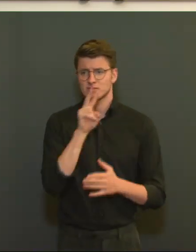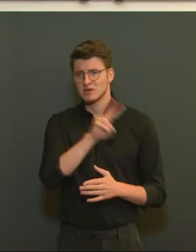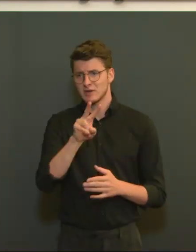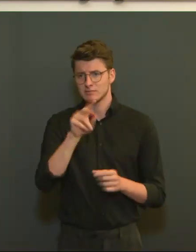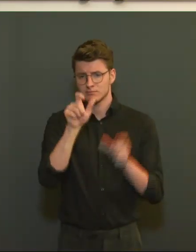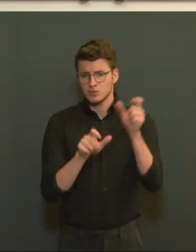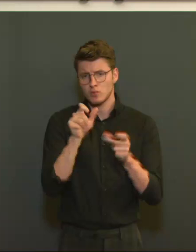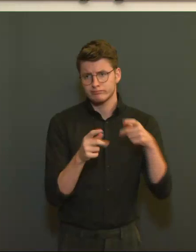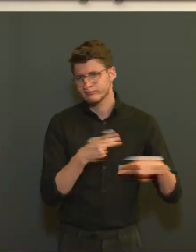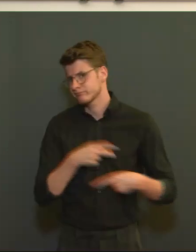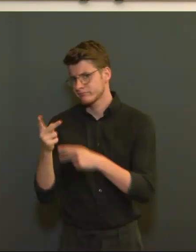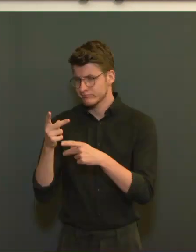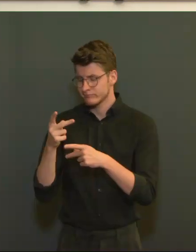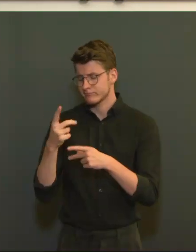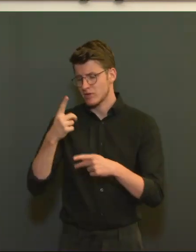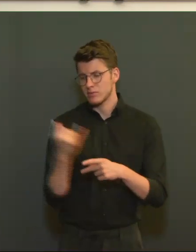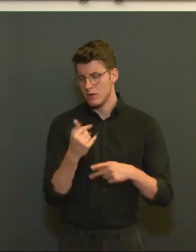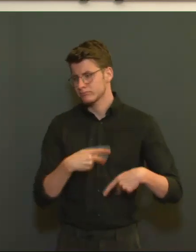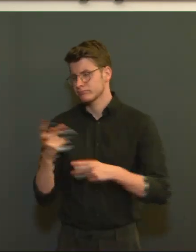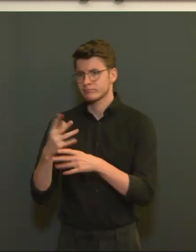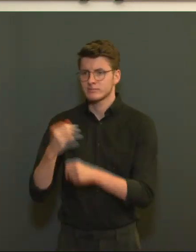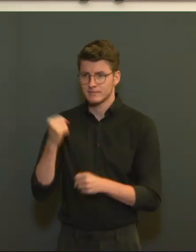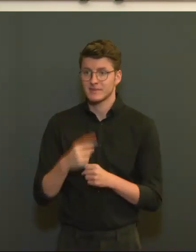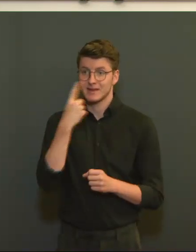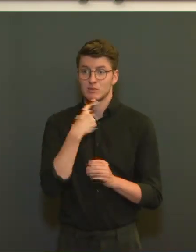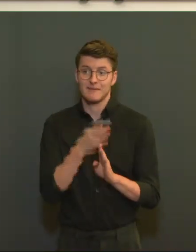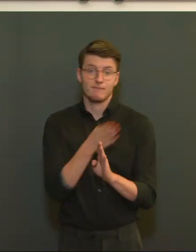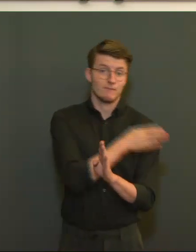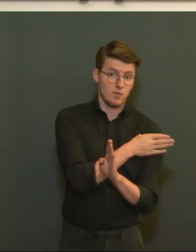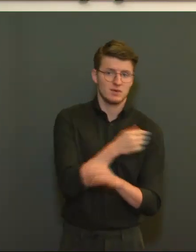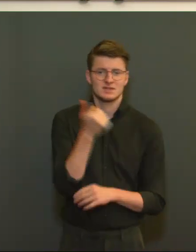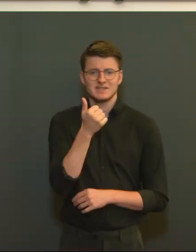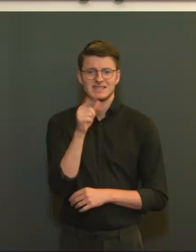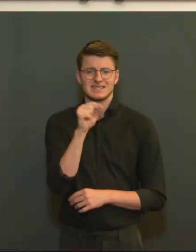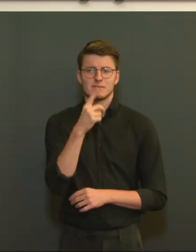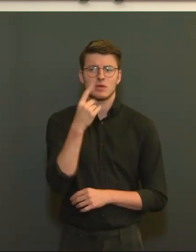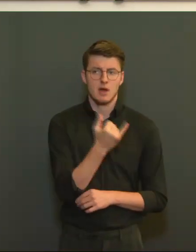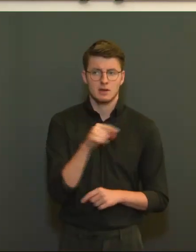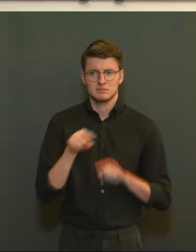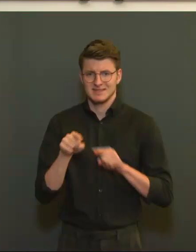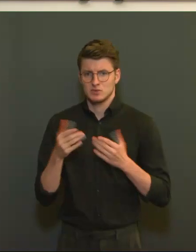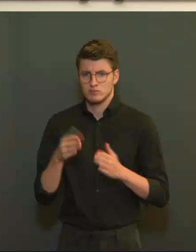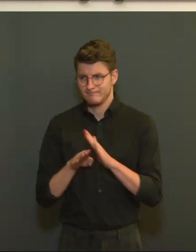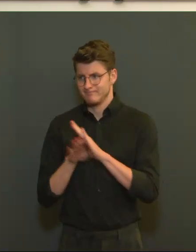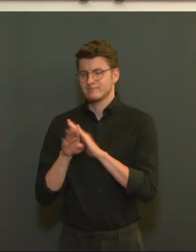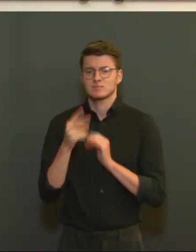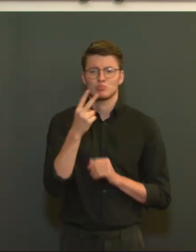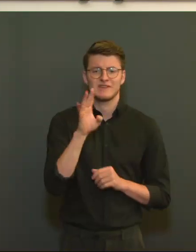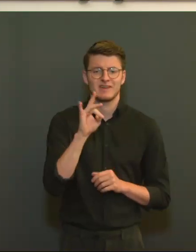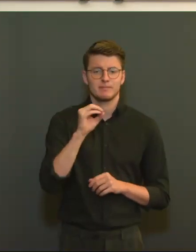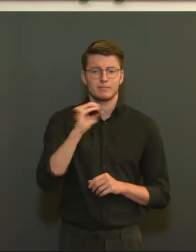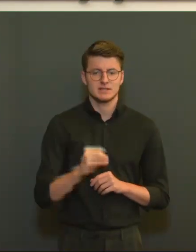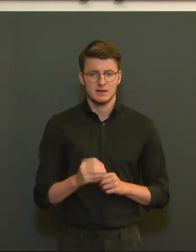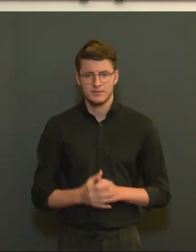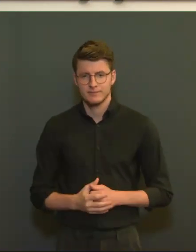dag. De week ervoor waren dat er nog 16. Dat is een toename van 42%. Een